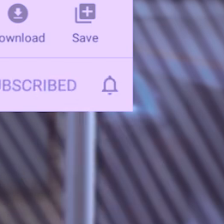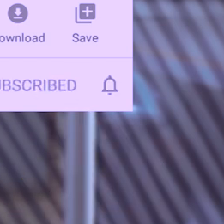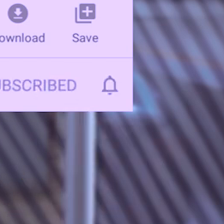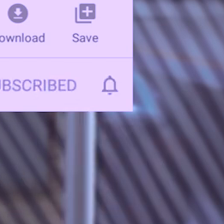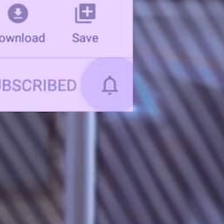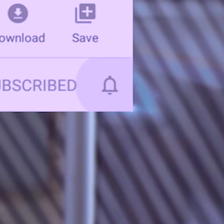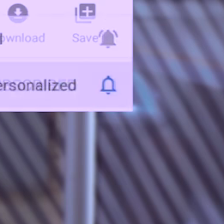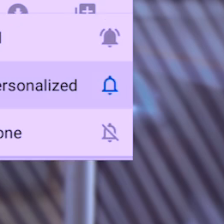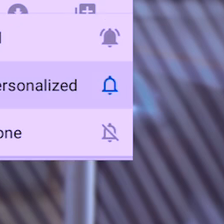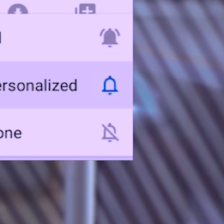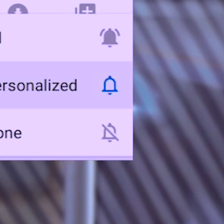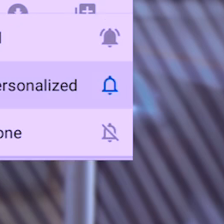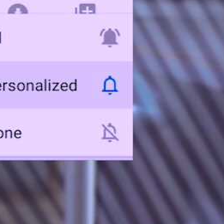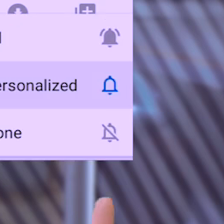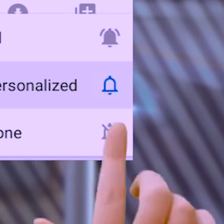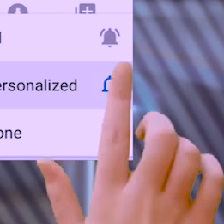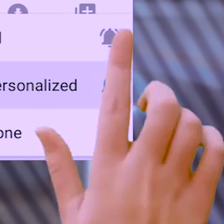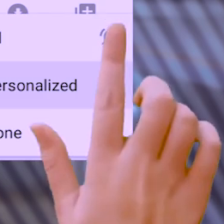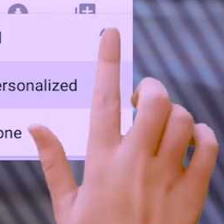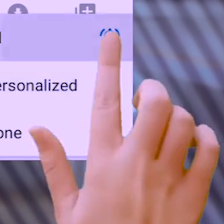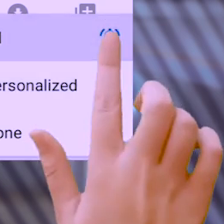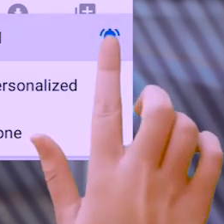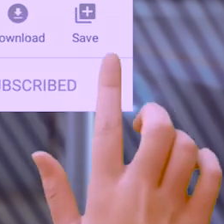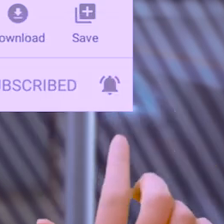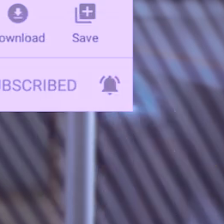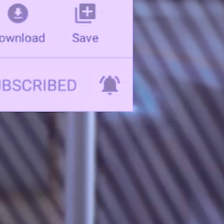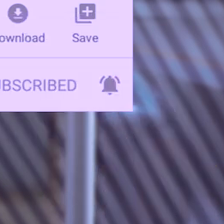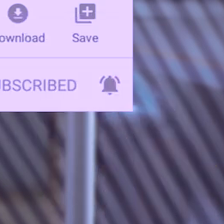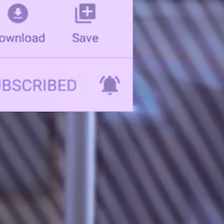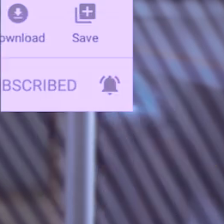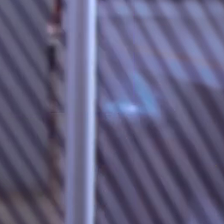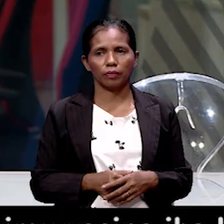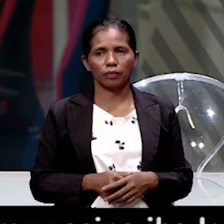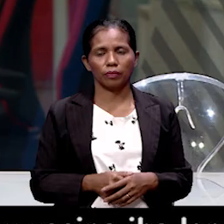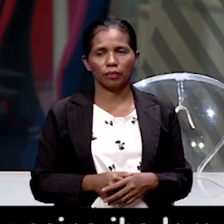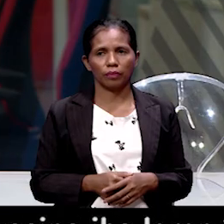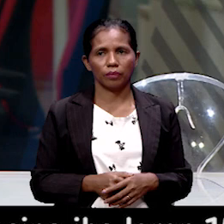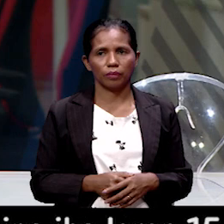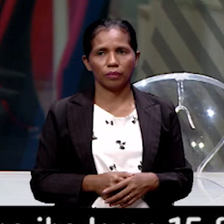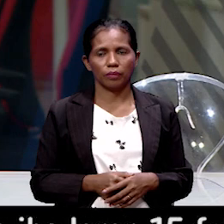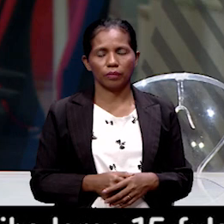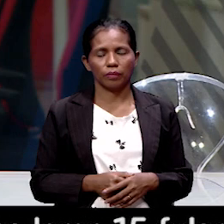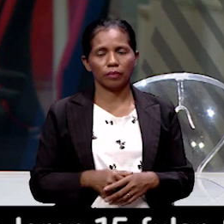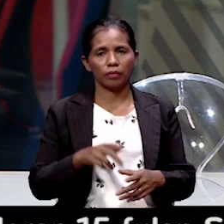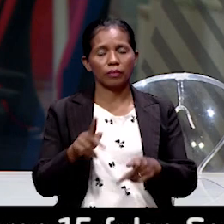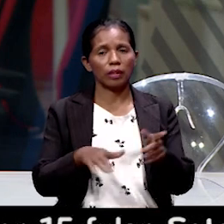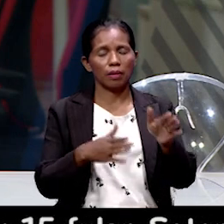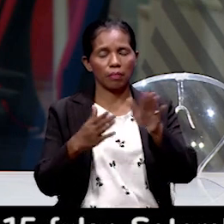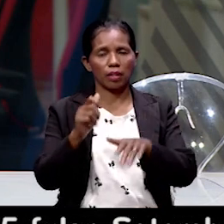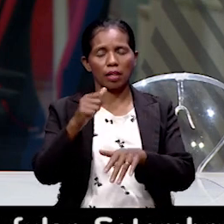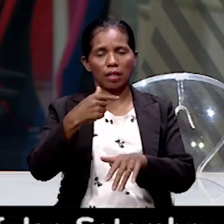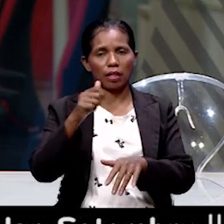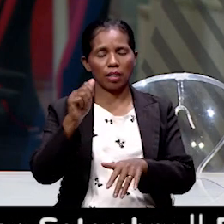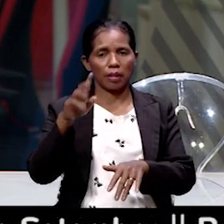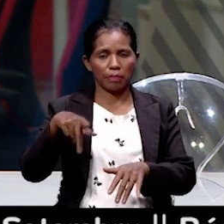no hanehan butang notificação atunune la bele la com informação fon husiami. Matezin Agapito Manuel de